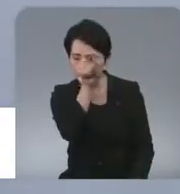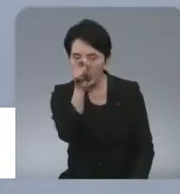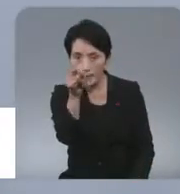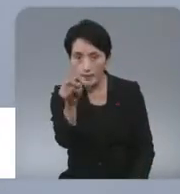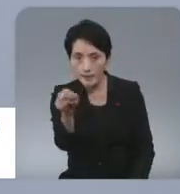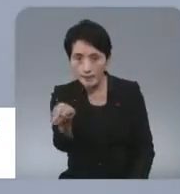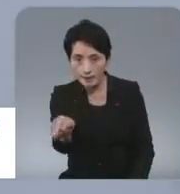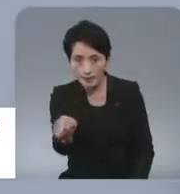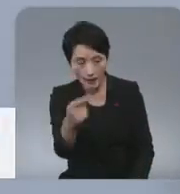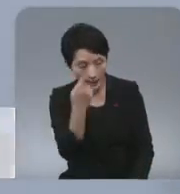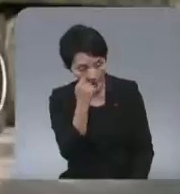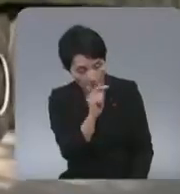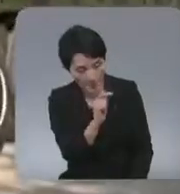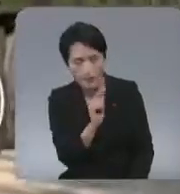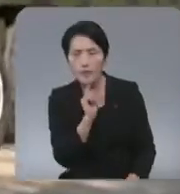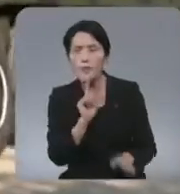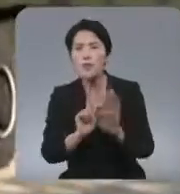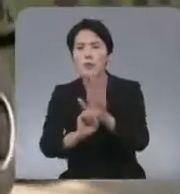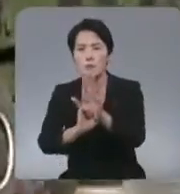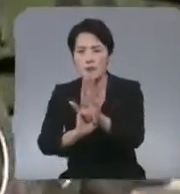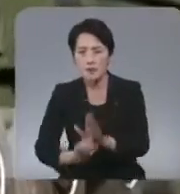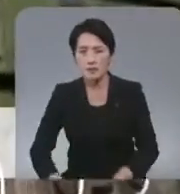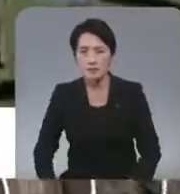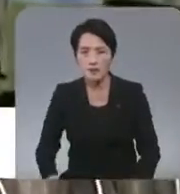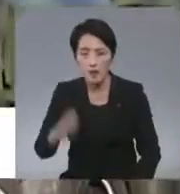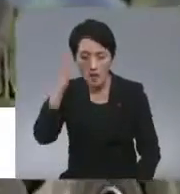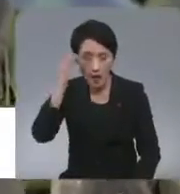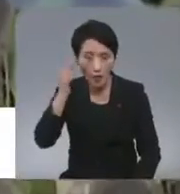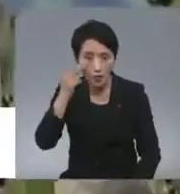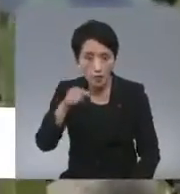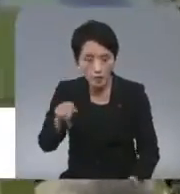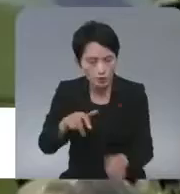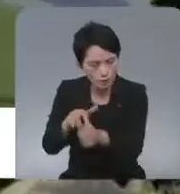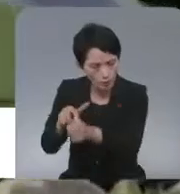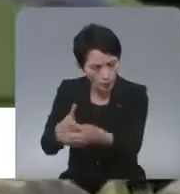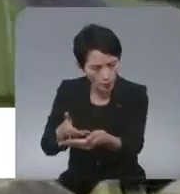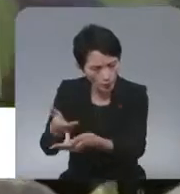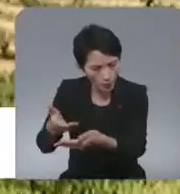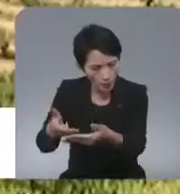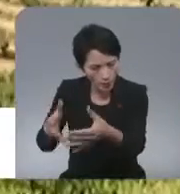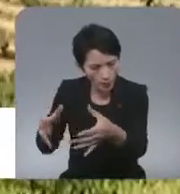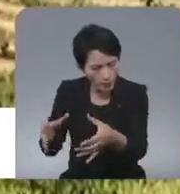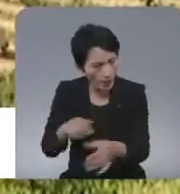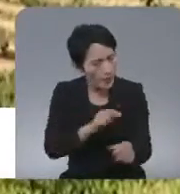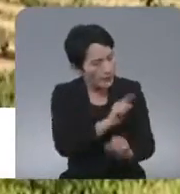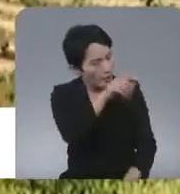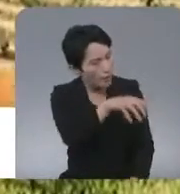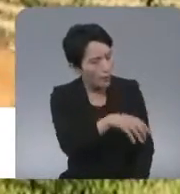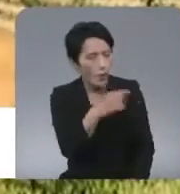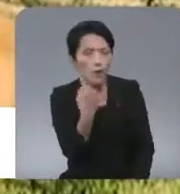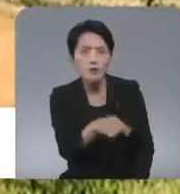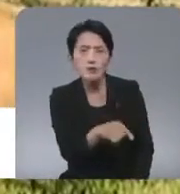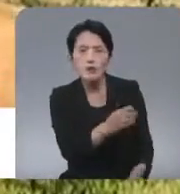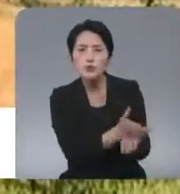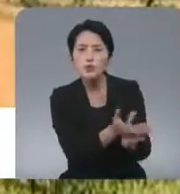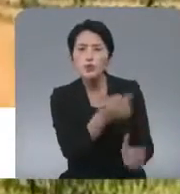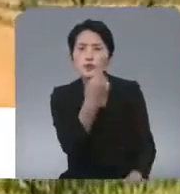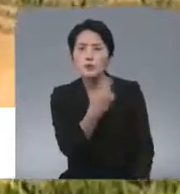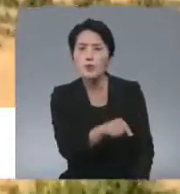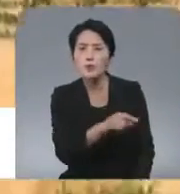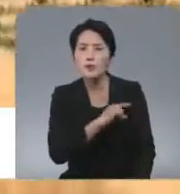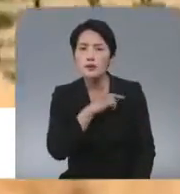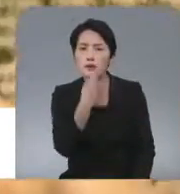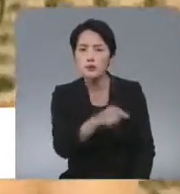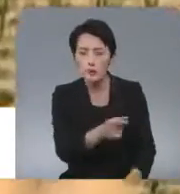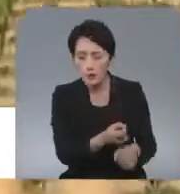который коня назвал гипер звуковой как сообщил представитель объединенного комитета начальников штабов вооружены все из публики